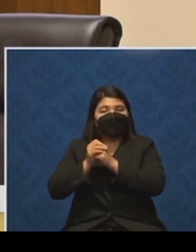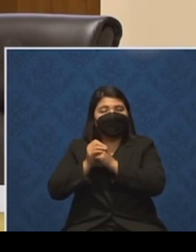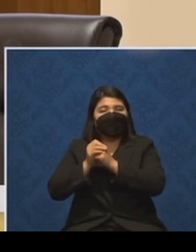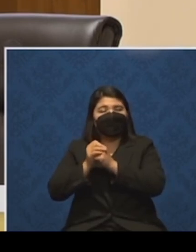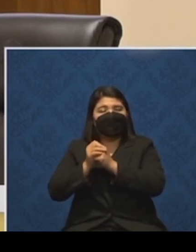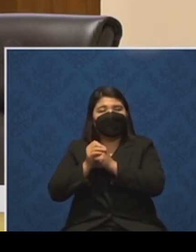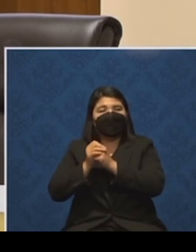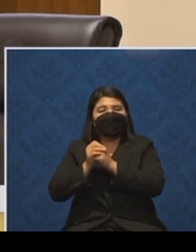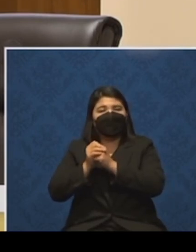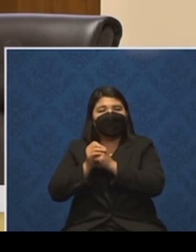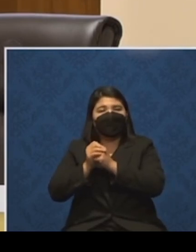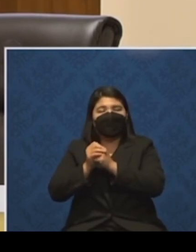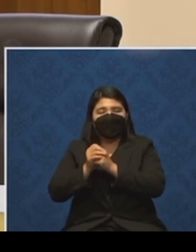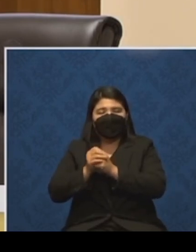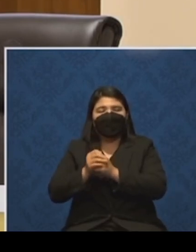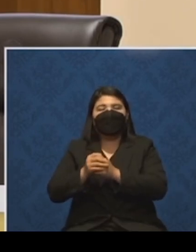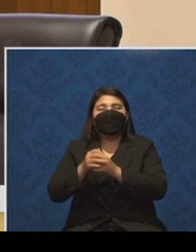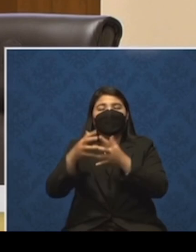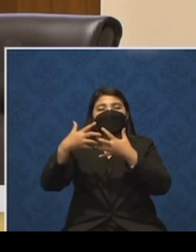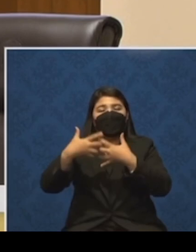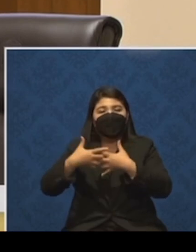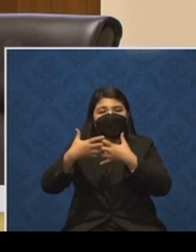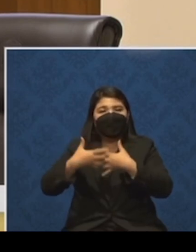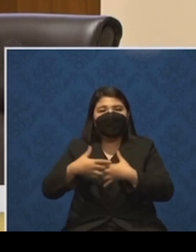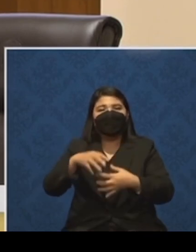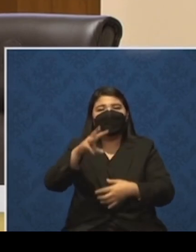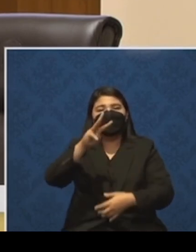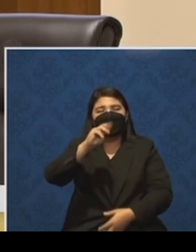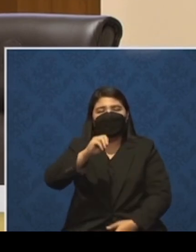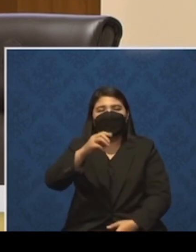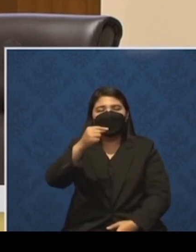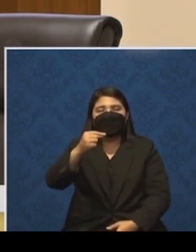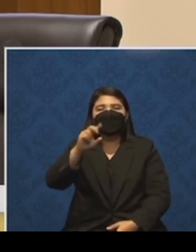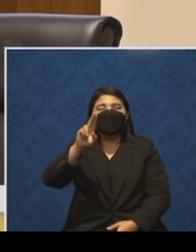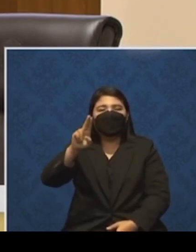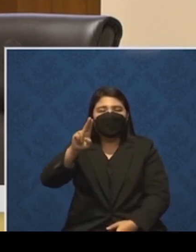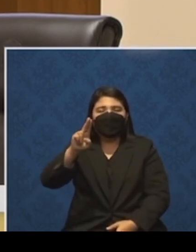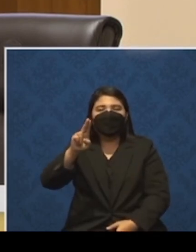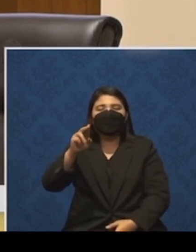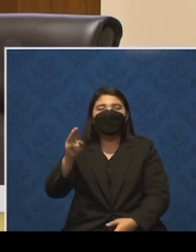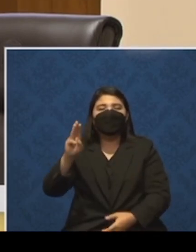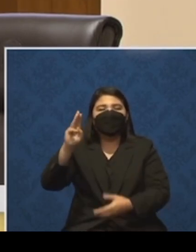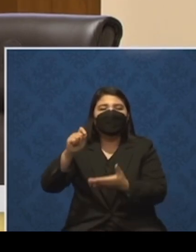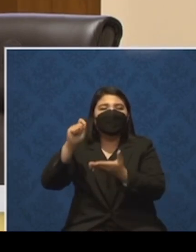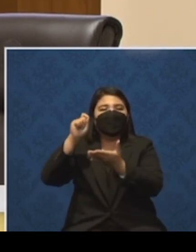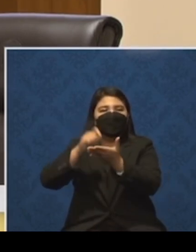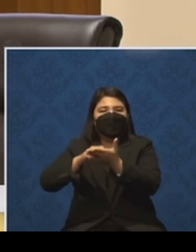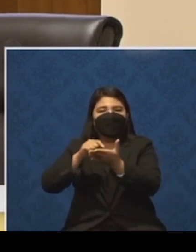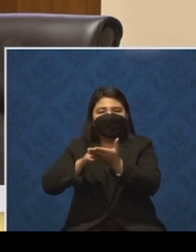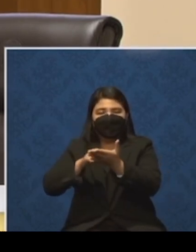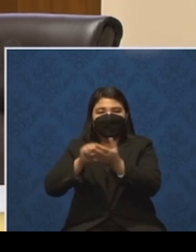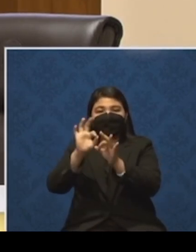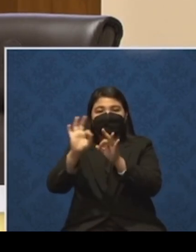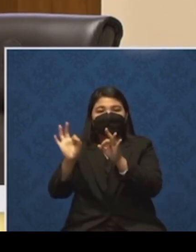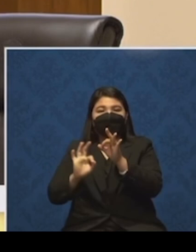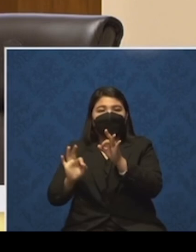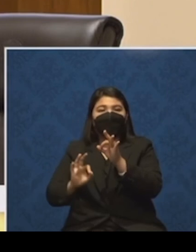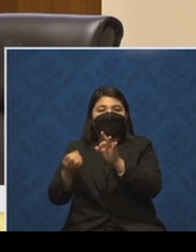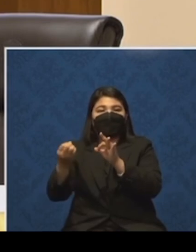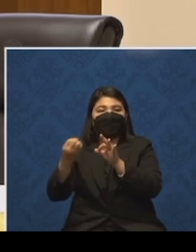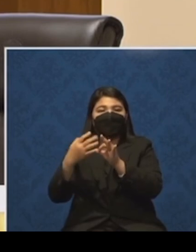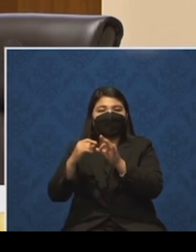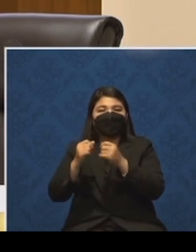ต์ MTU นะตามที่กำหนดไว้ในสัญญานั้นกองทัพเรือไม่ได้นิ่งนอน